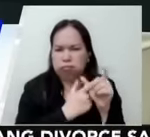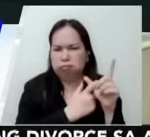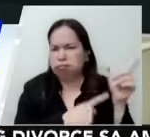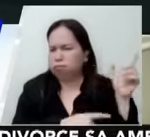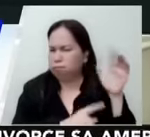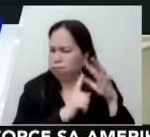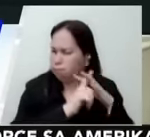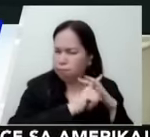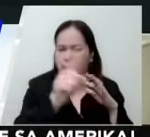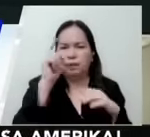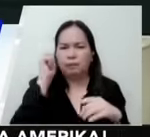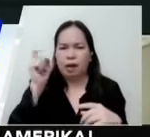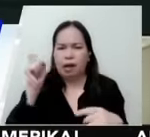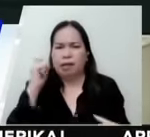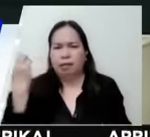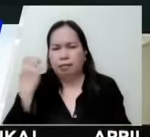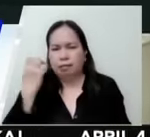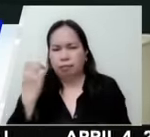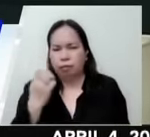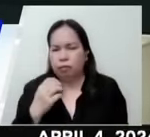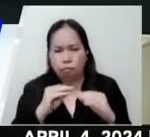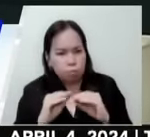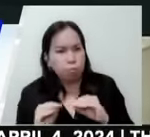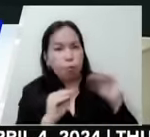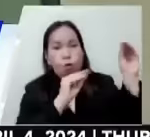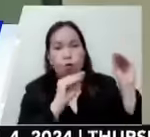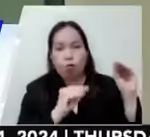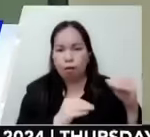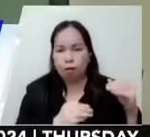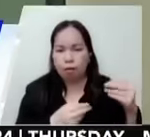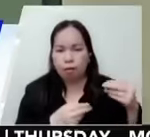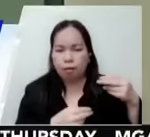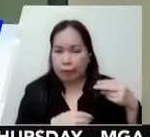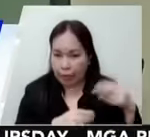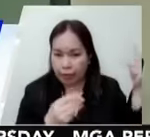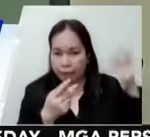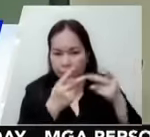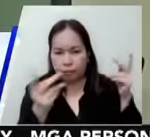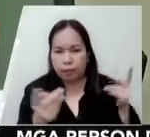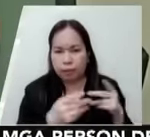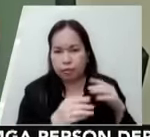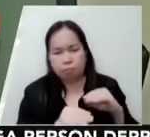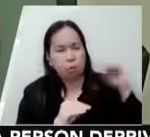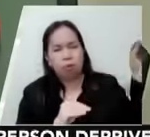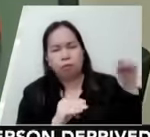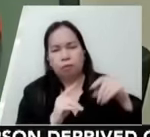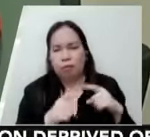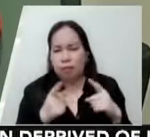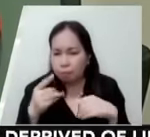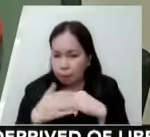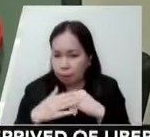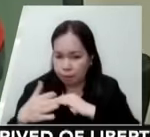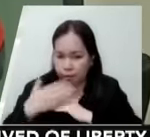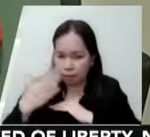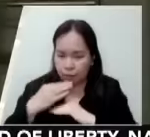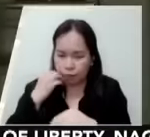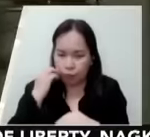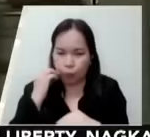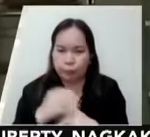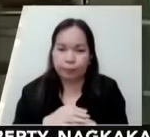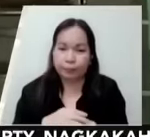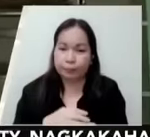evacuate immediately to a higher place kung nasa coastal community ka. Para sa GMA Integrated News, Rafi Tima